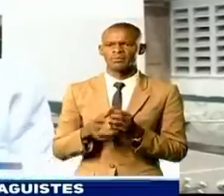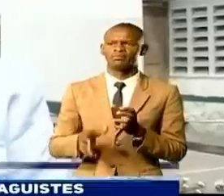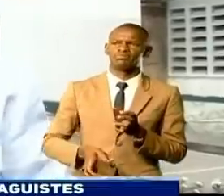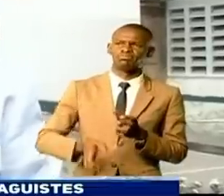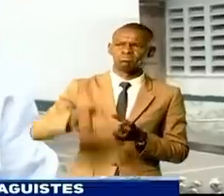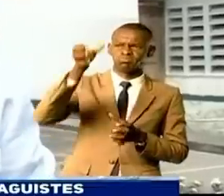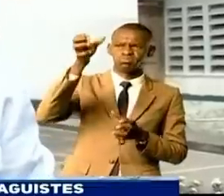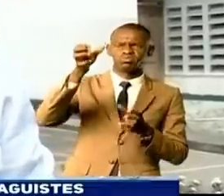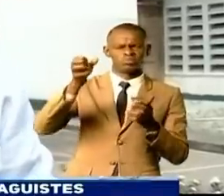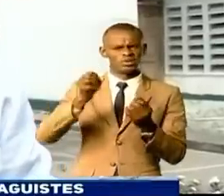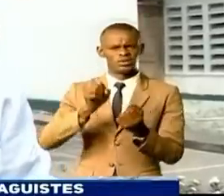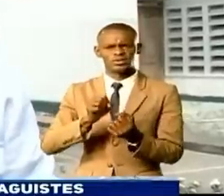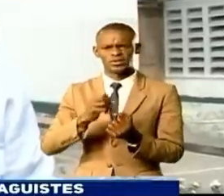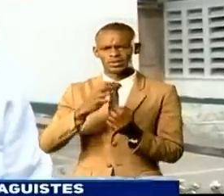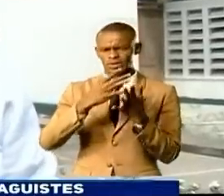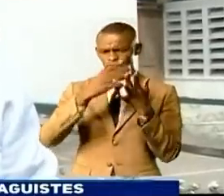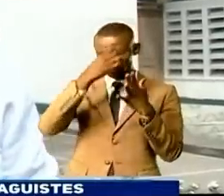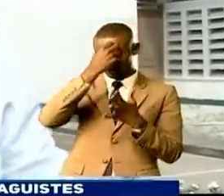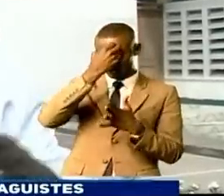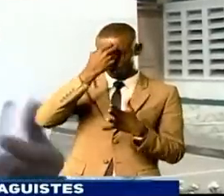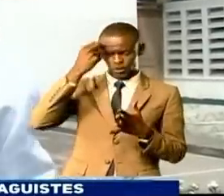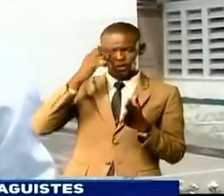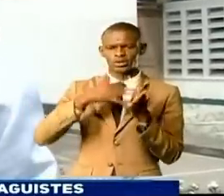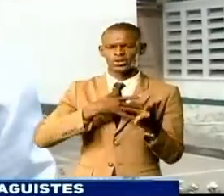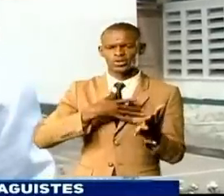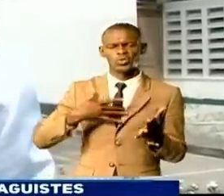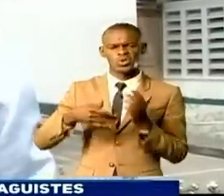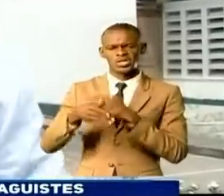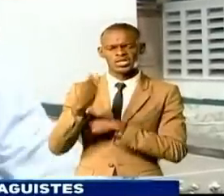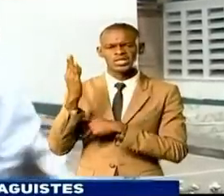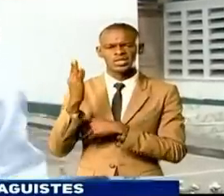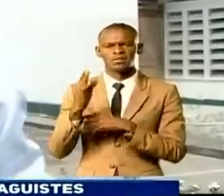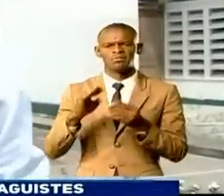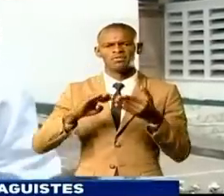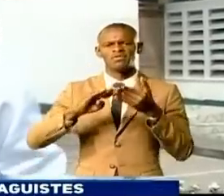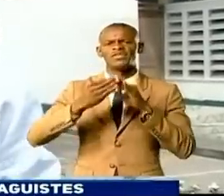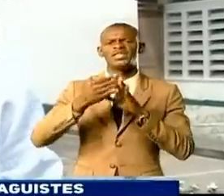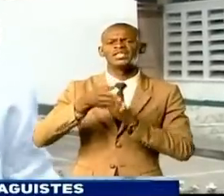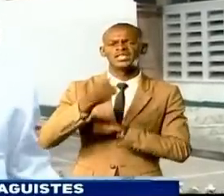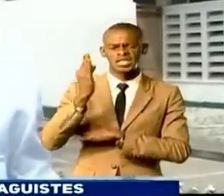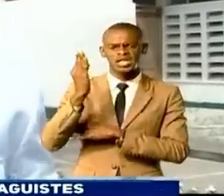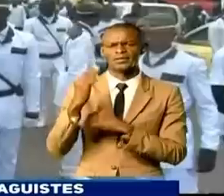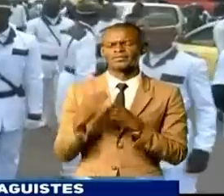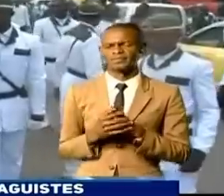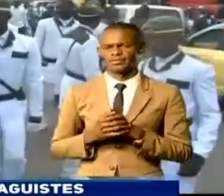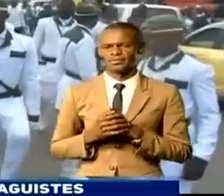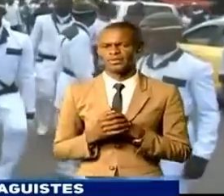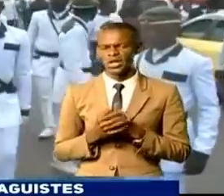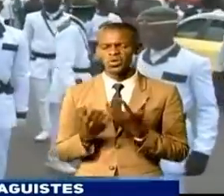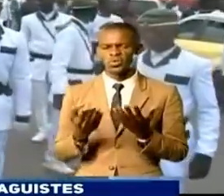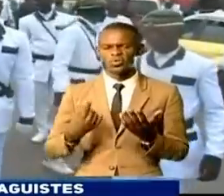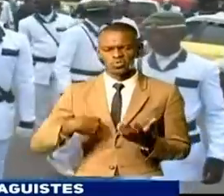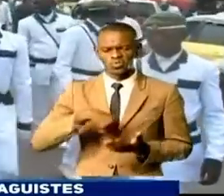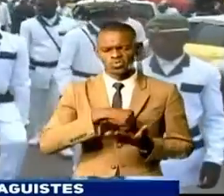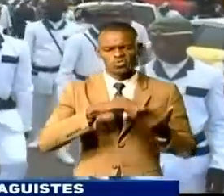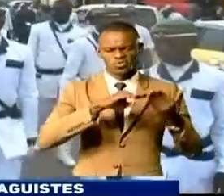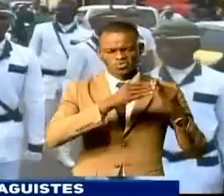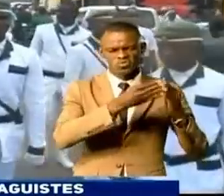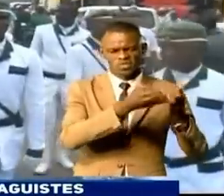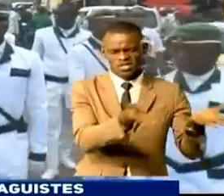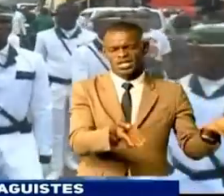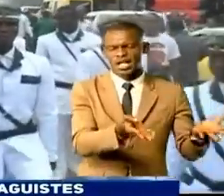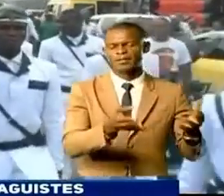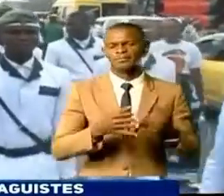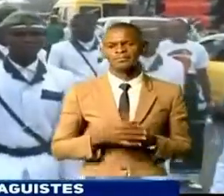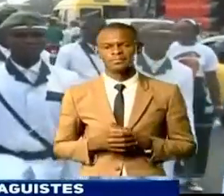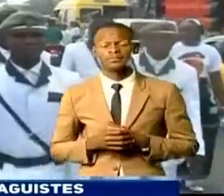Dieu et les noms de la ville de mon Dieu qui est la Nouvelle Jérusalem. Alors qu'il est connu que c'est Kamba qui est la Nouvelle Jérusalem. Bien avant, ces